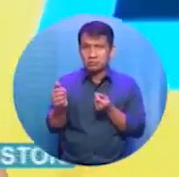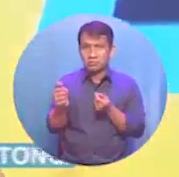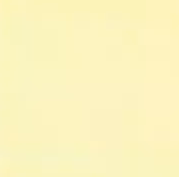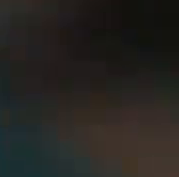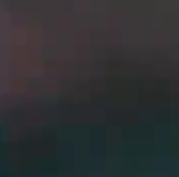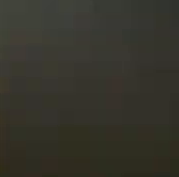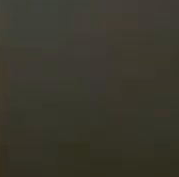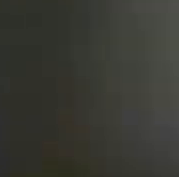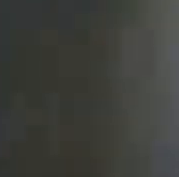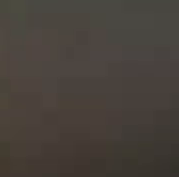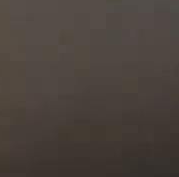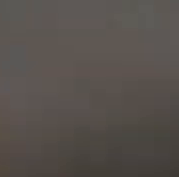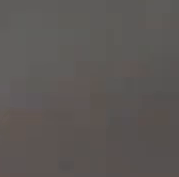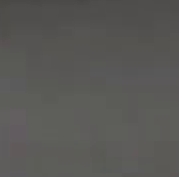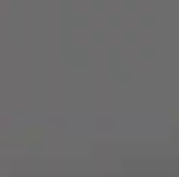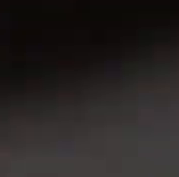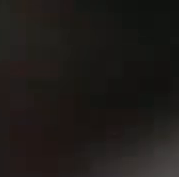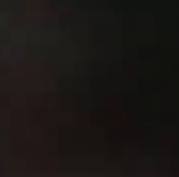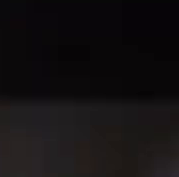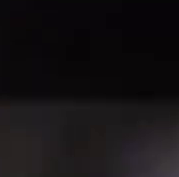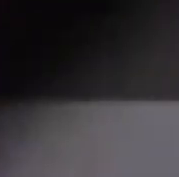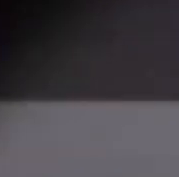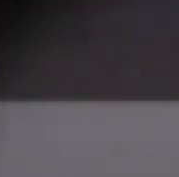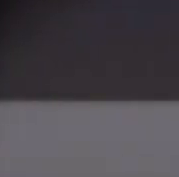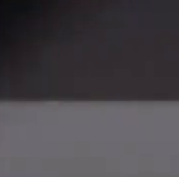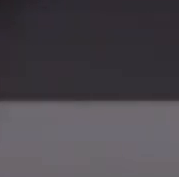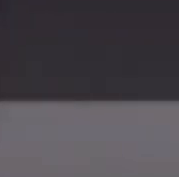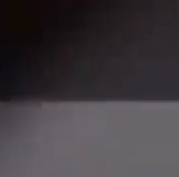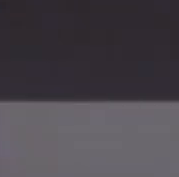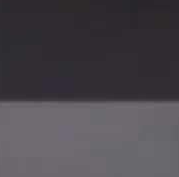natin. Ano sila ulit?